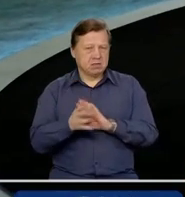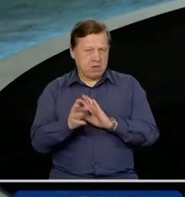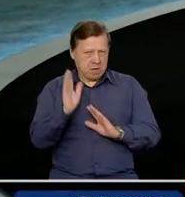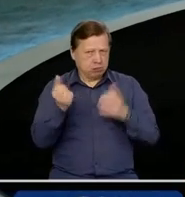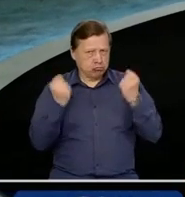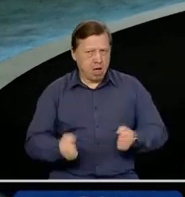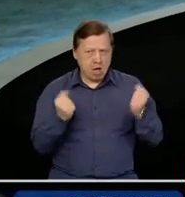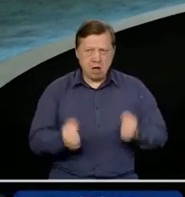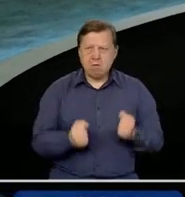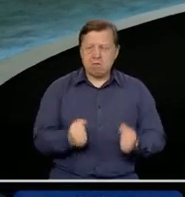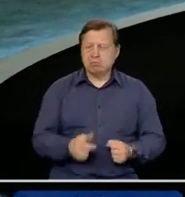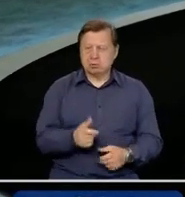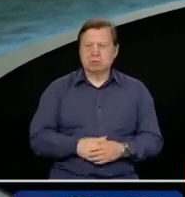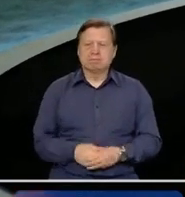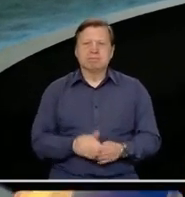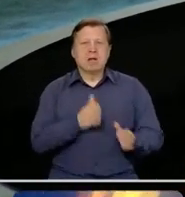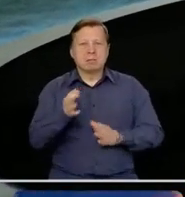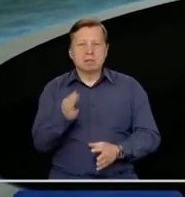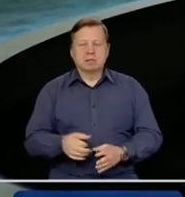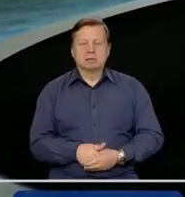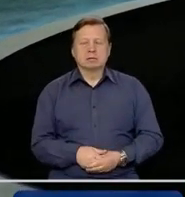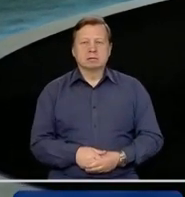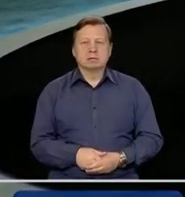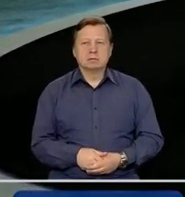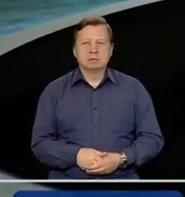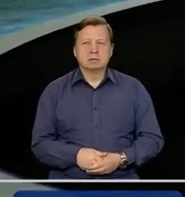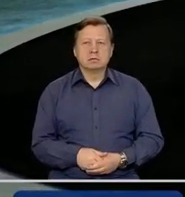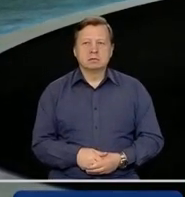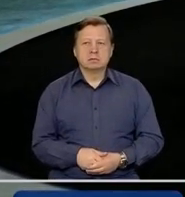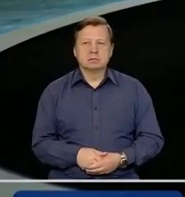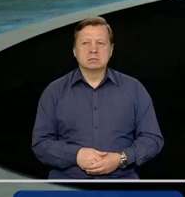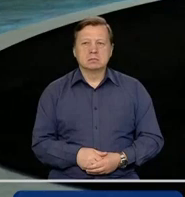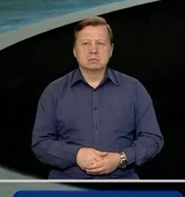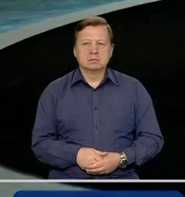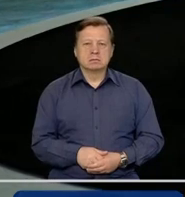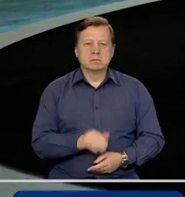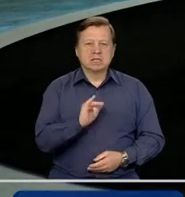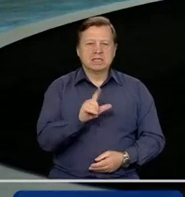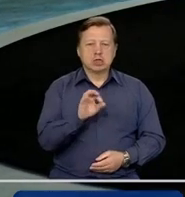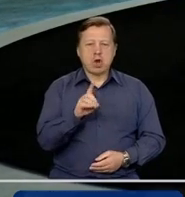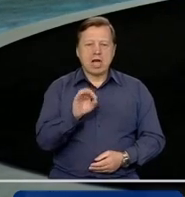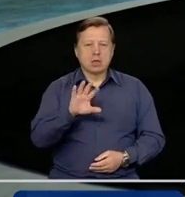nasze odpowiedzi. Kolejne pytanie, bardzo prosimy. Czy wokół izolatorium